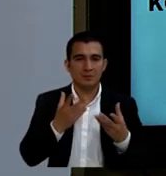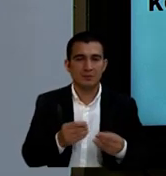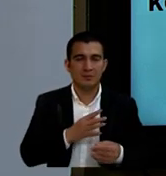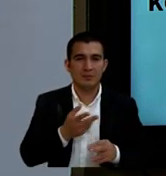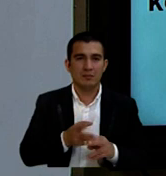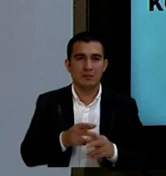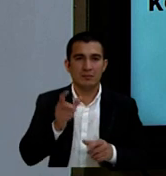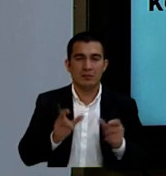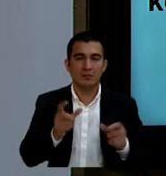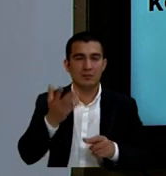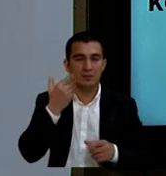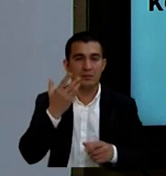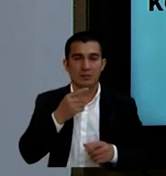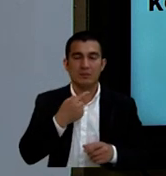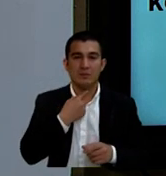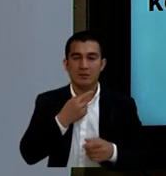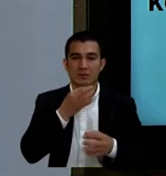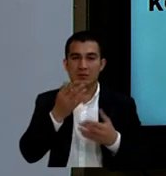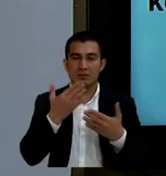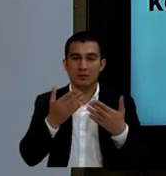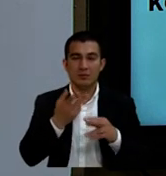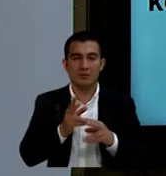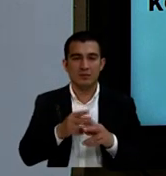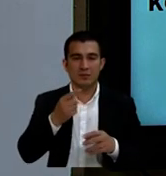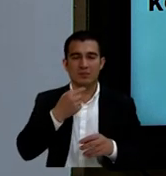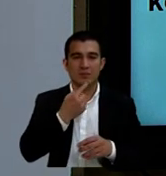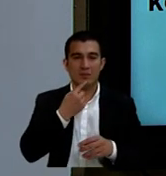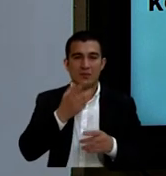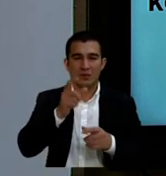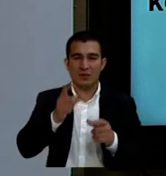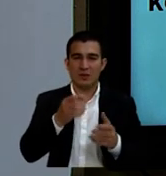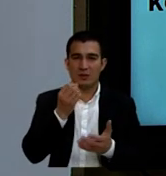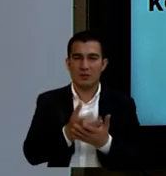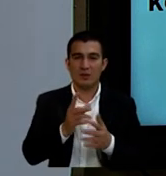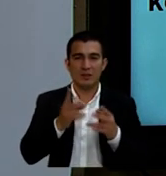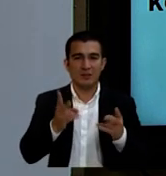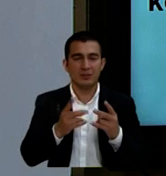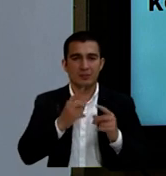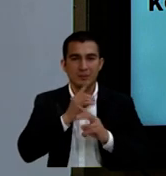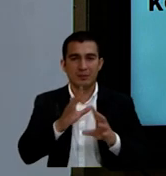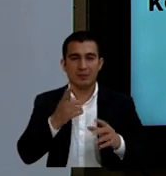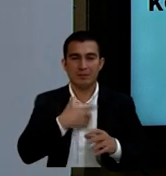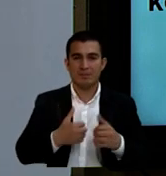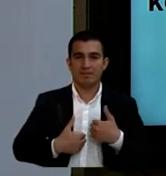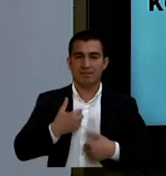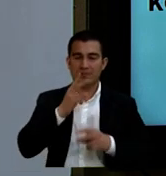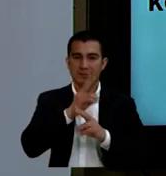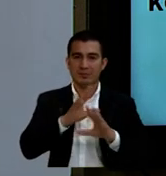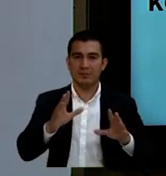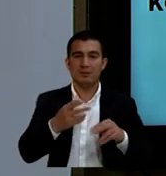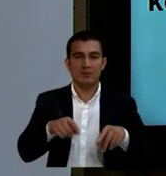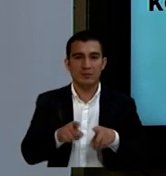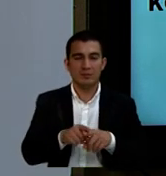Kishi nutqining sofligi uning ma'naviy, ma'rifiy, lisoniy, madaniy saviyasini namoyon etadigan